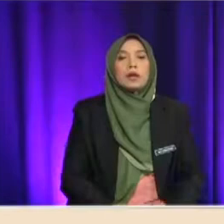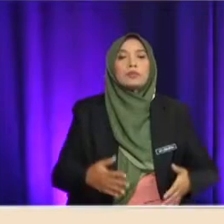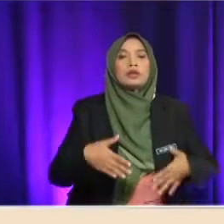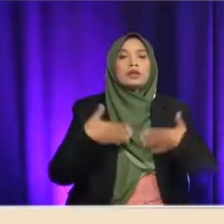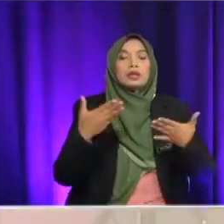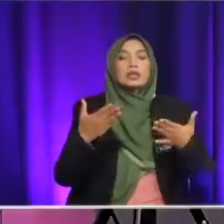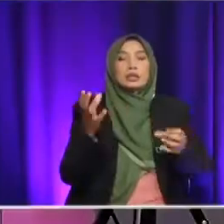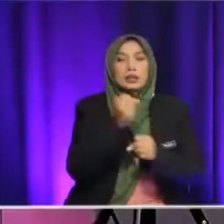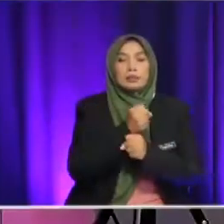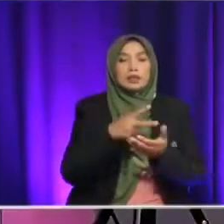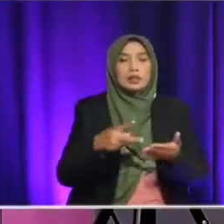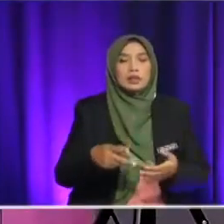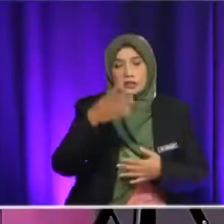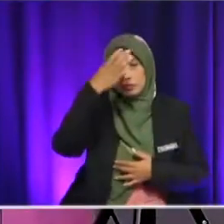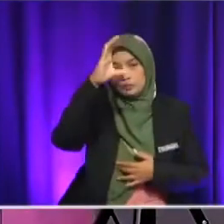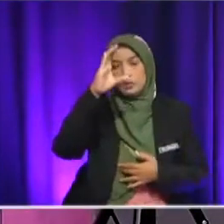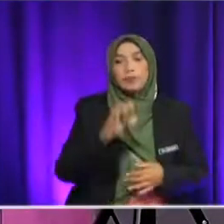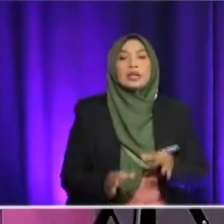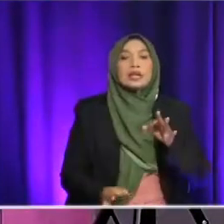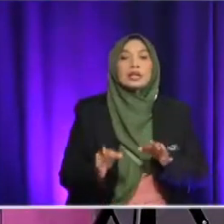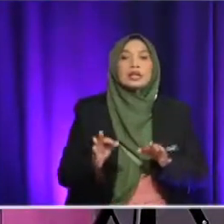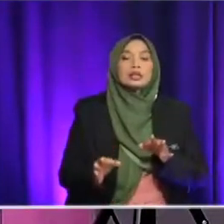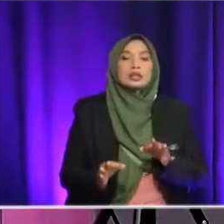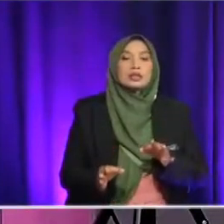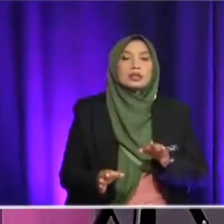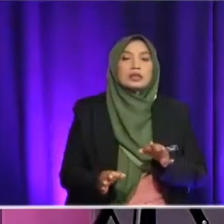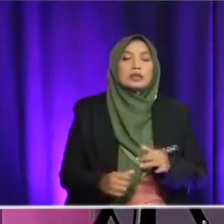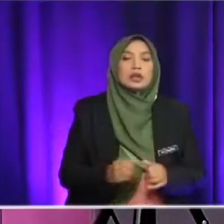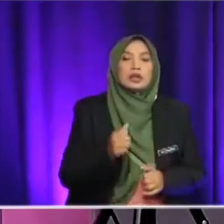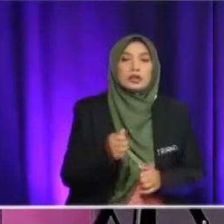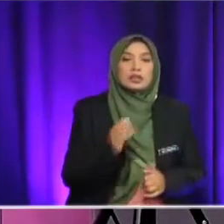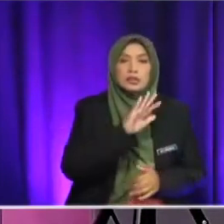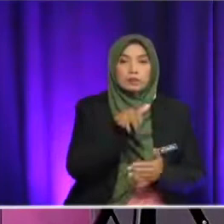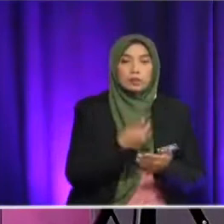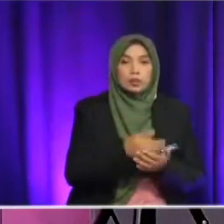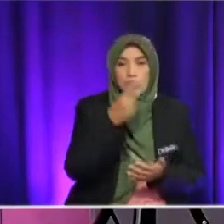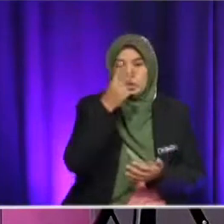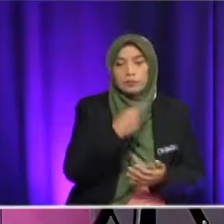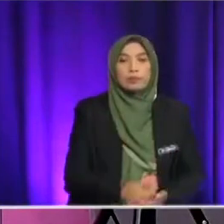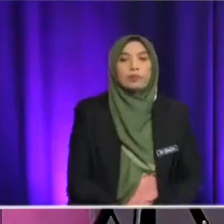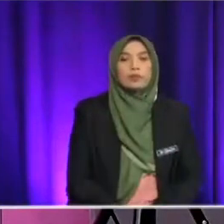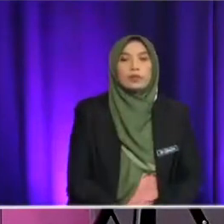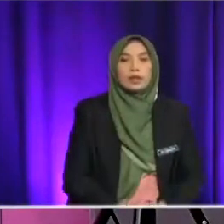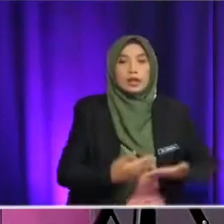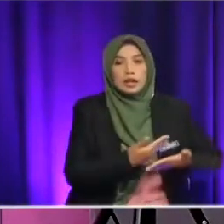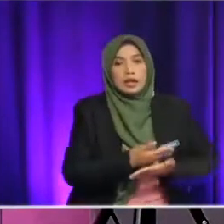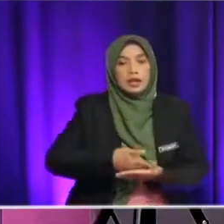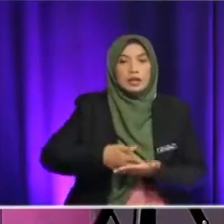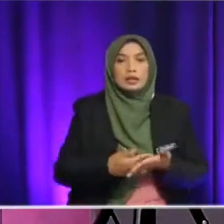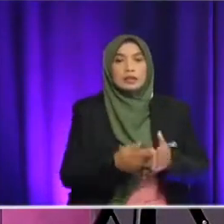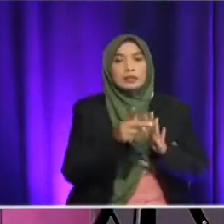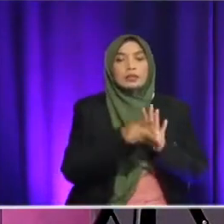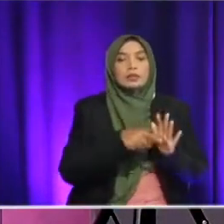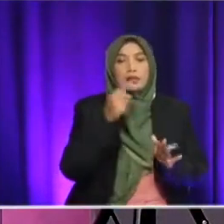karangan cemerlang, iaitu kalau anda semua tengok anak permata hati. Anak di sini ialah